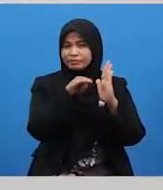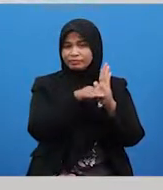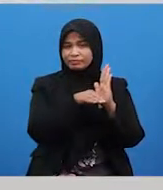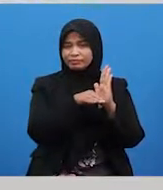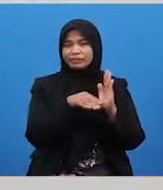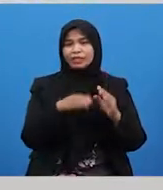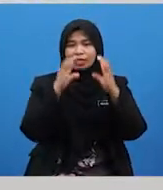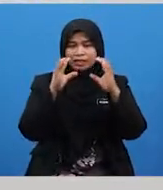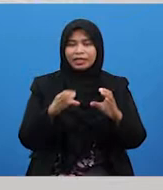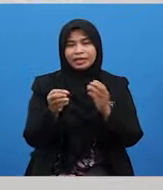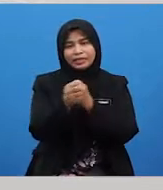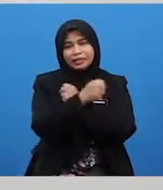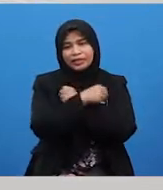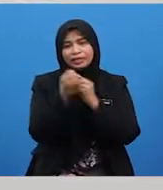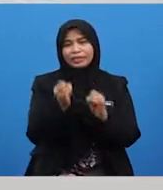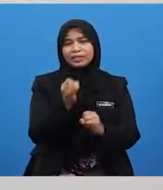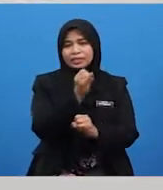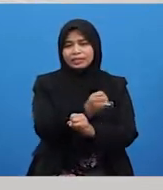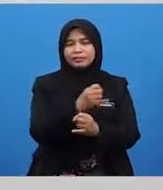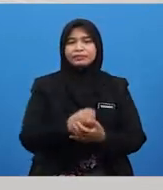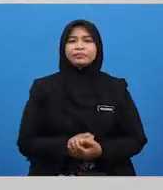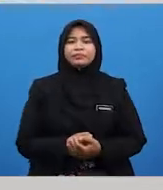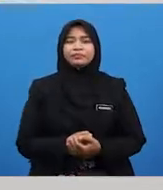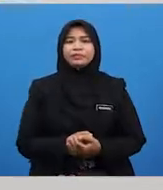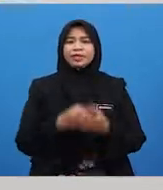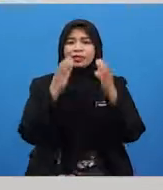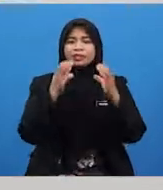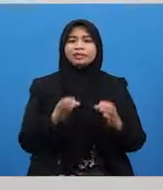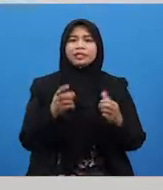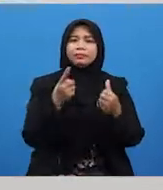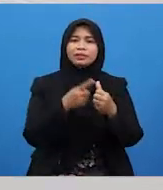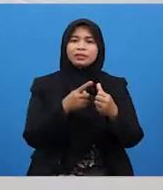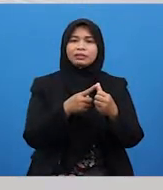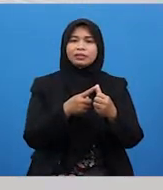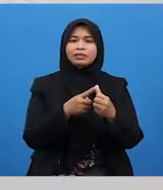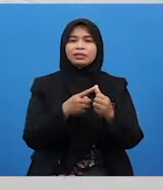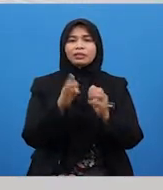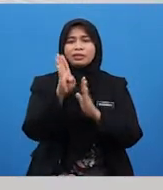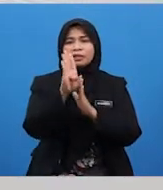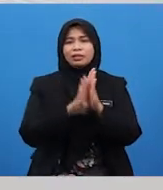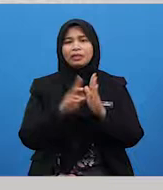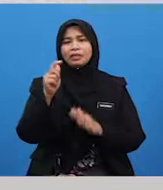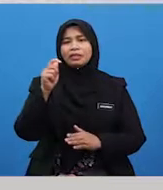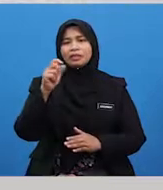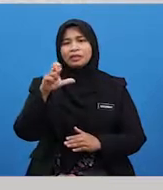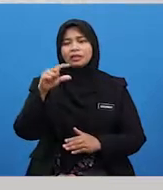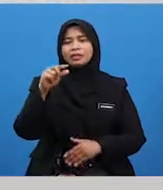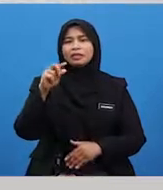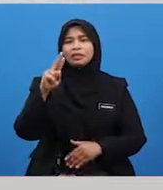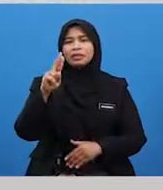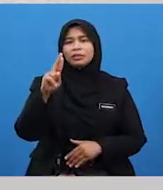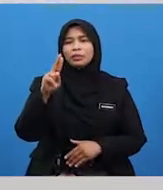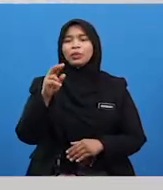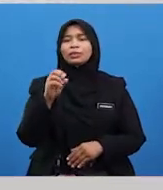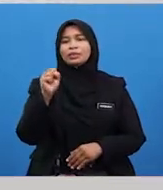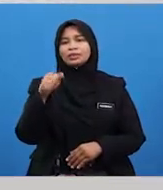yang dikongsikan oleh Encik Kugan. Cara pertama adalah bertegur sapa. Adakah